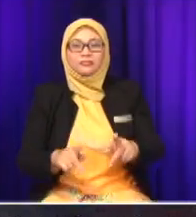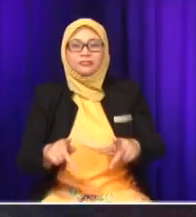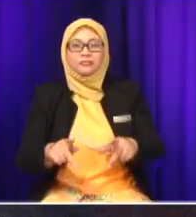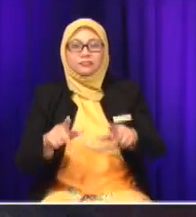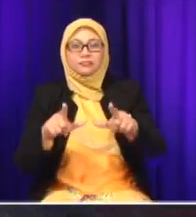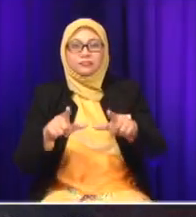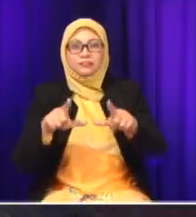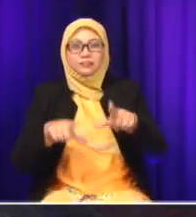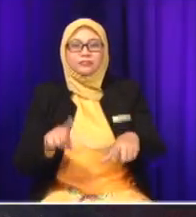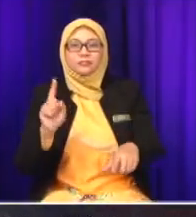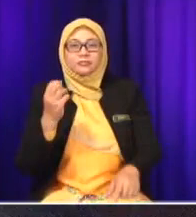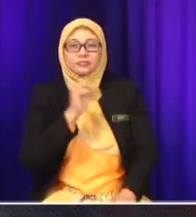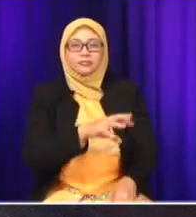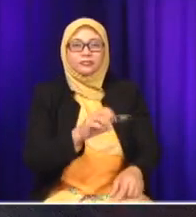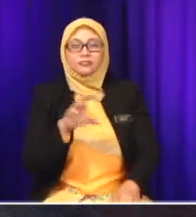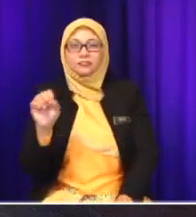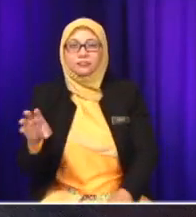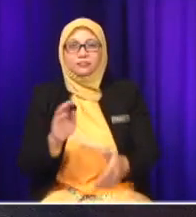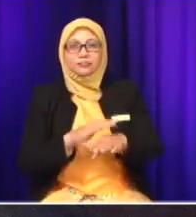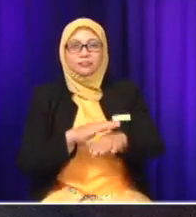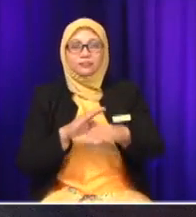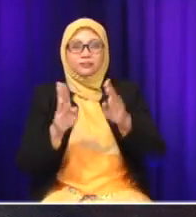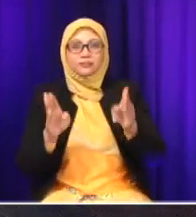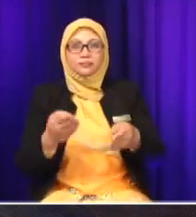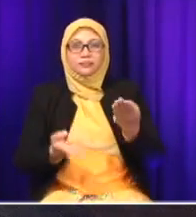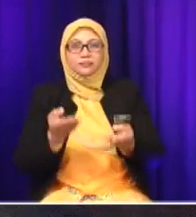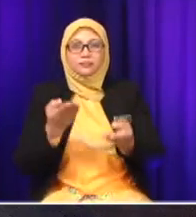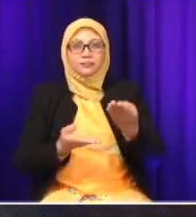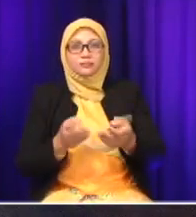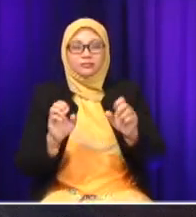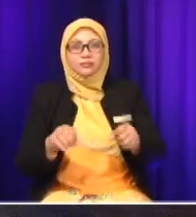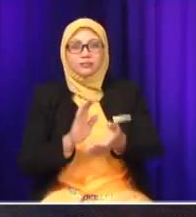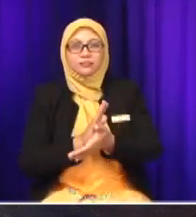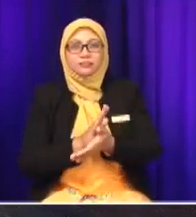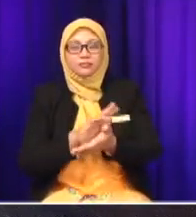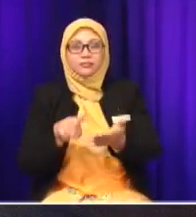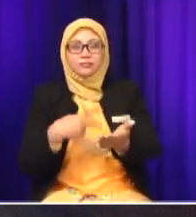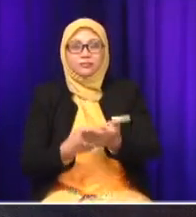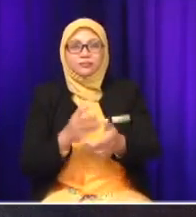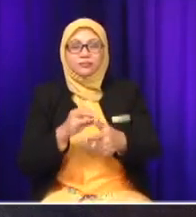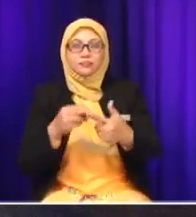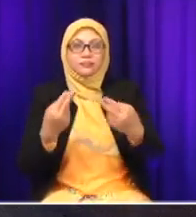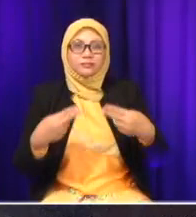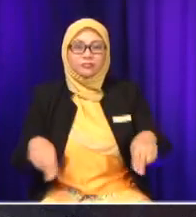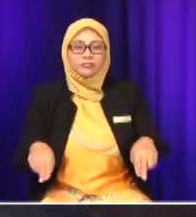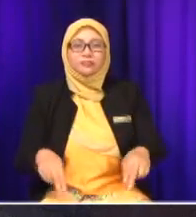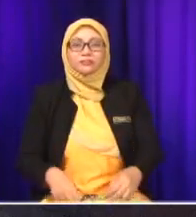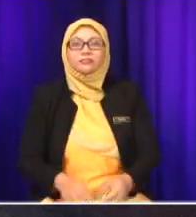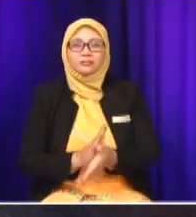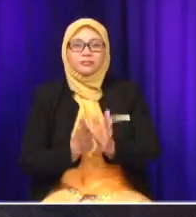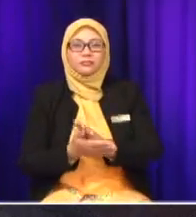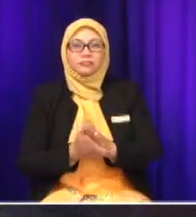atas A mejor dan sebagainya kemungkinan komponen tersebut boleh jatuh hilang okey berterabuh jadi kita